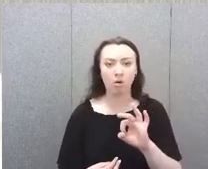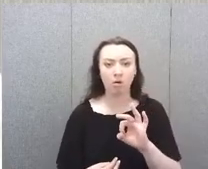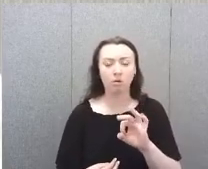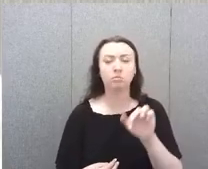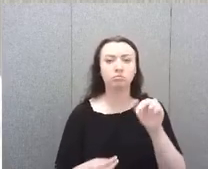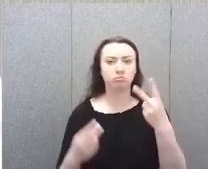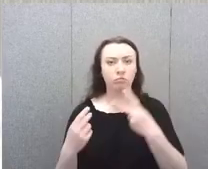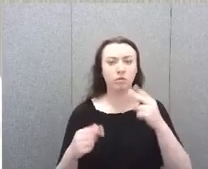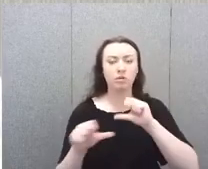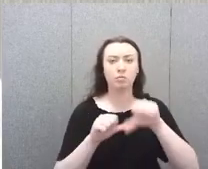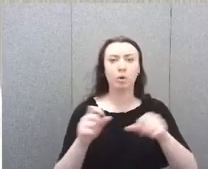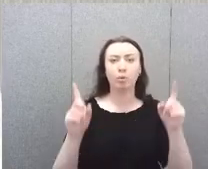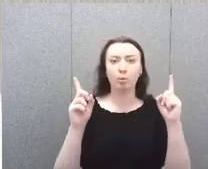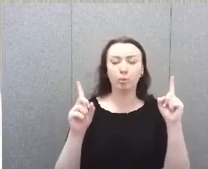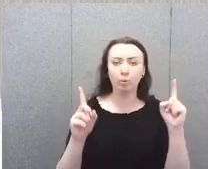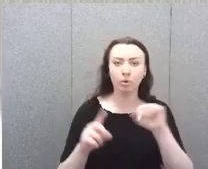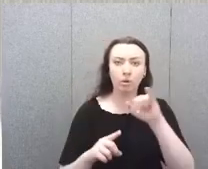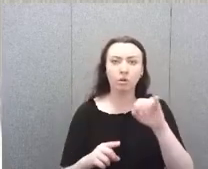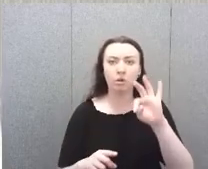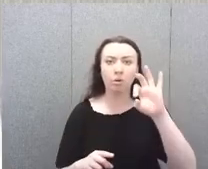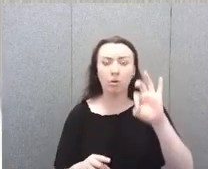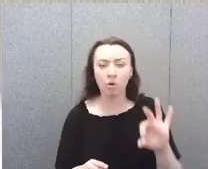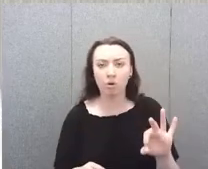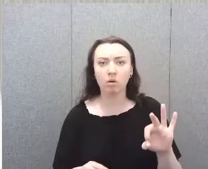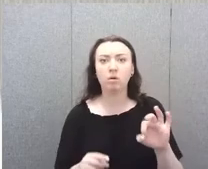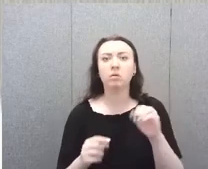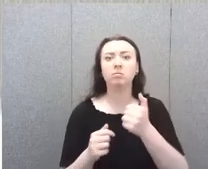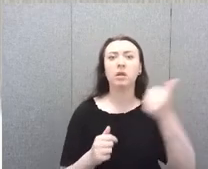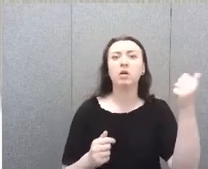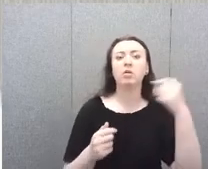20-летие резолюции номер 1325 ООН,